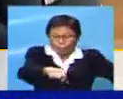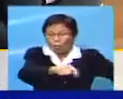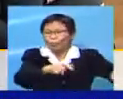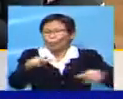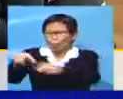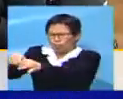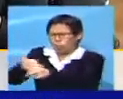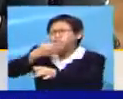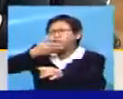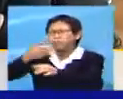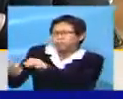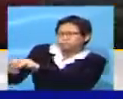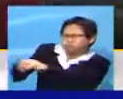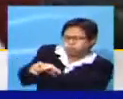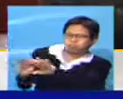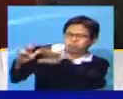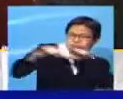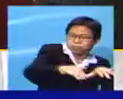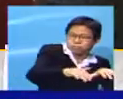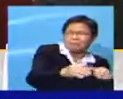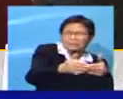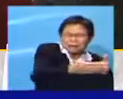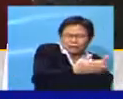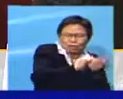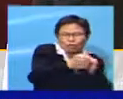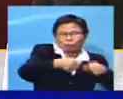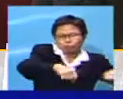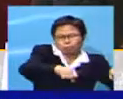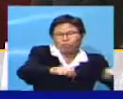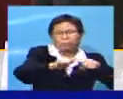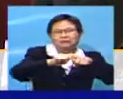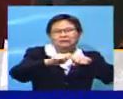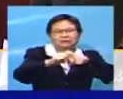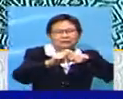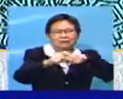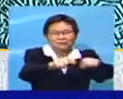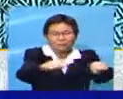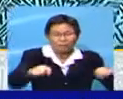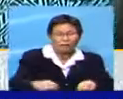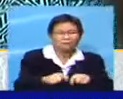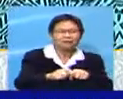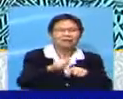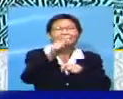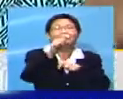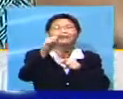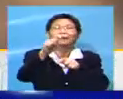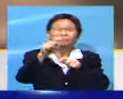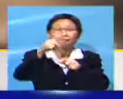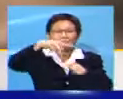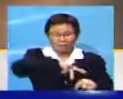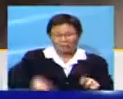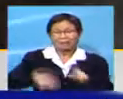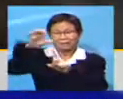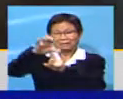minat golongan muda untuk mendekati sukan permotoran. Taman Tasik Permaisuri Ceras merupakan venue yang dipilih untuk